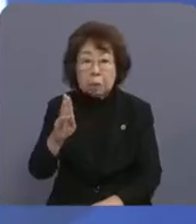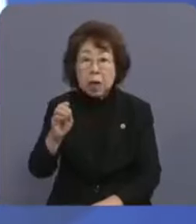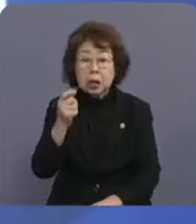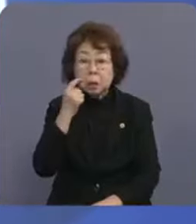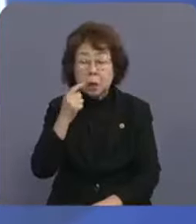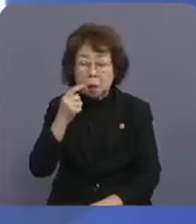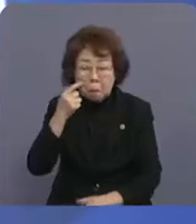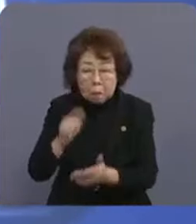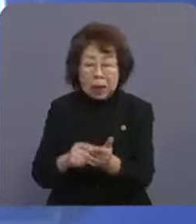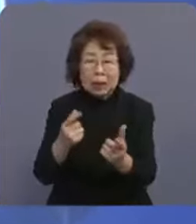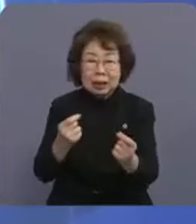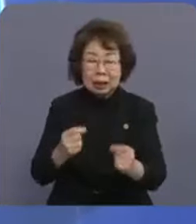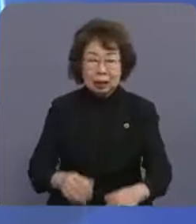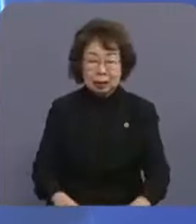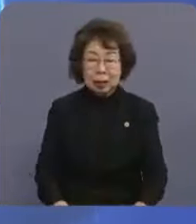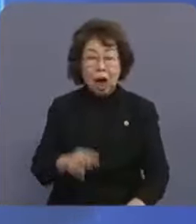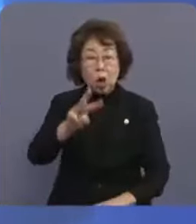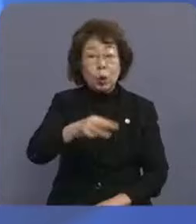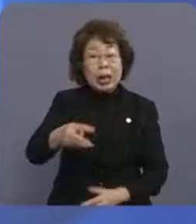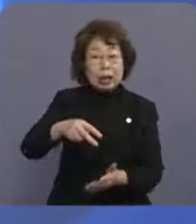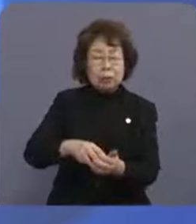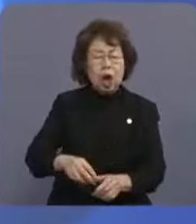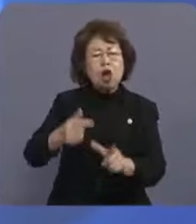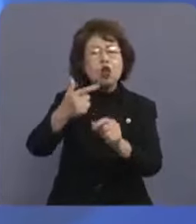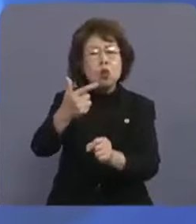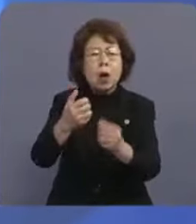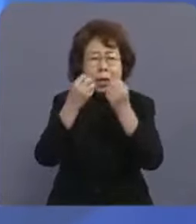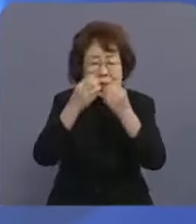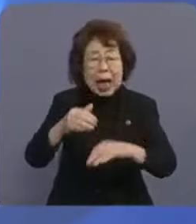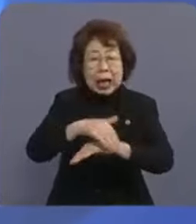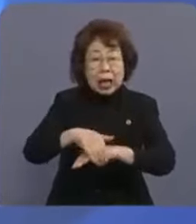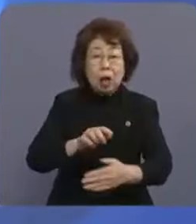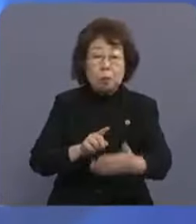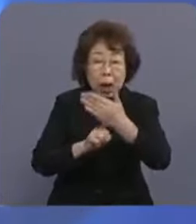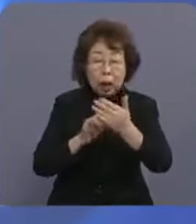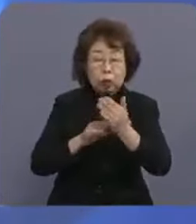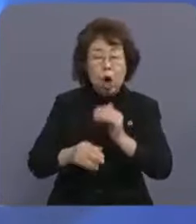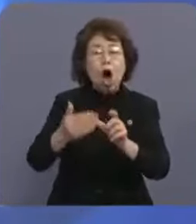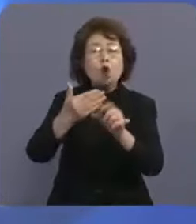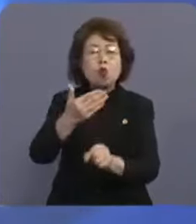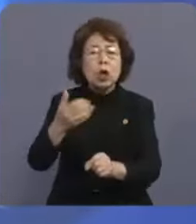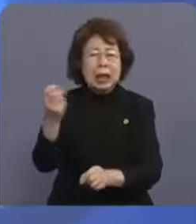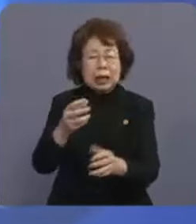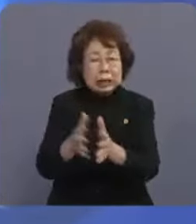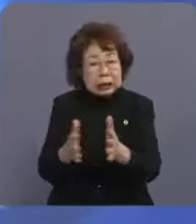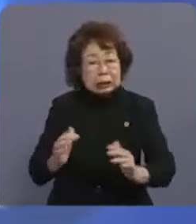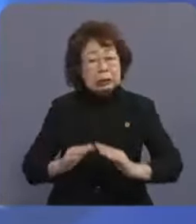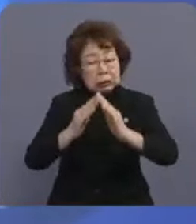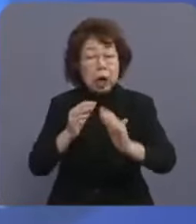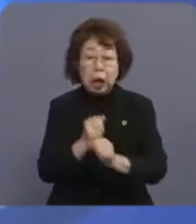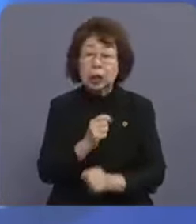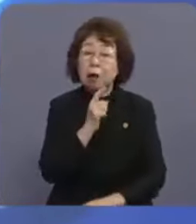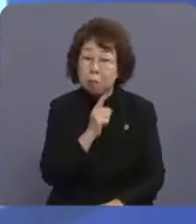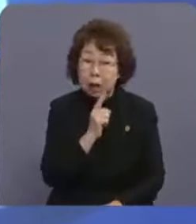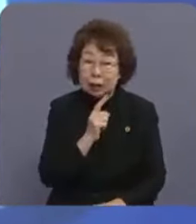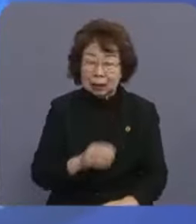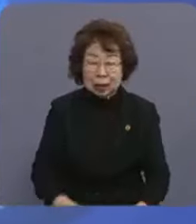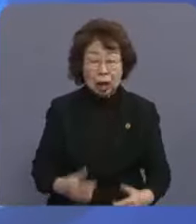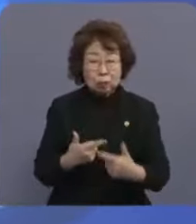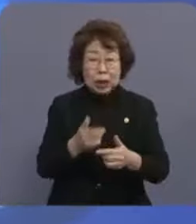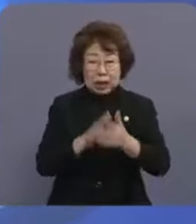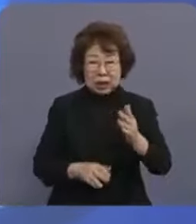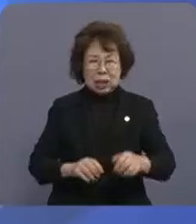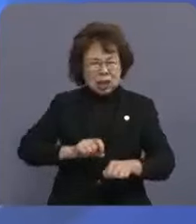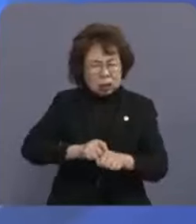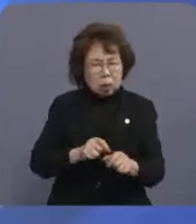결과 확인됐습니다. 롯데 측은 오는 6월 새 설계 도면이 나와야 9월쯤 착공할 수 있다고 밝혔는데 부산시는